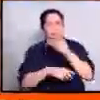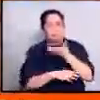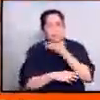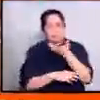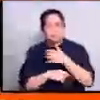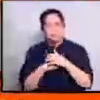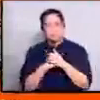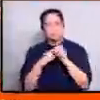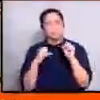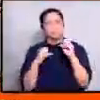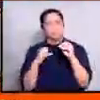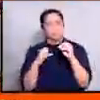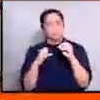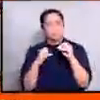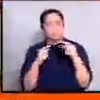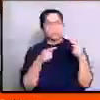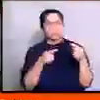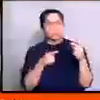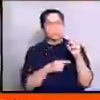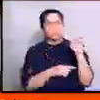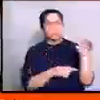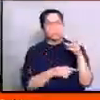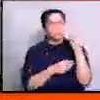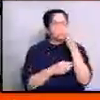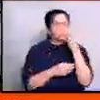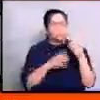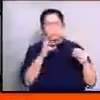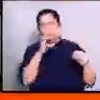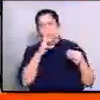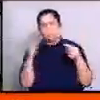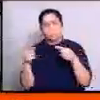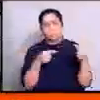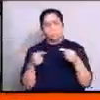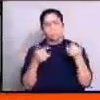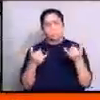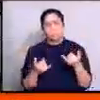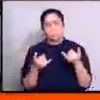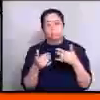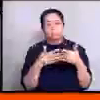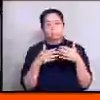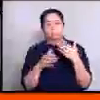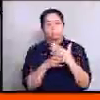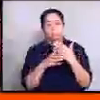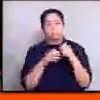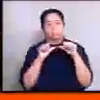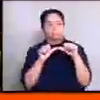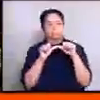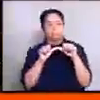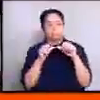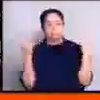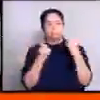sila. So nagtatalo yung supplier ng food at water ngayon. Sa kabila ng aberya, nagtuloy-tuloy pa